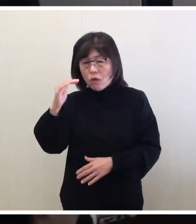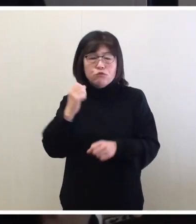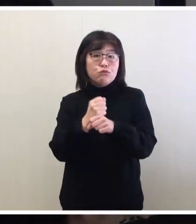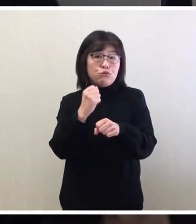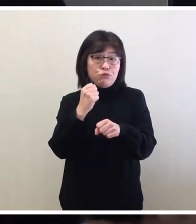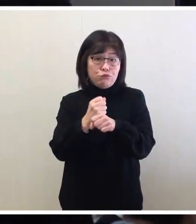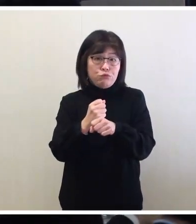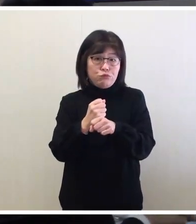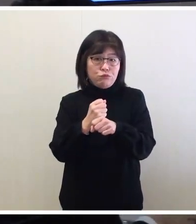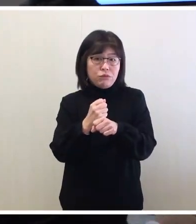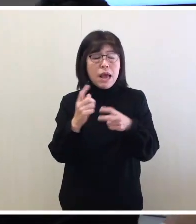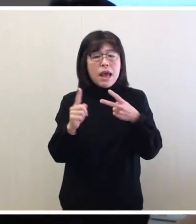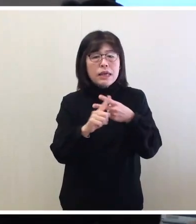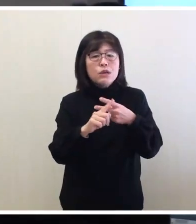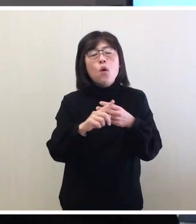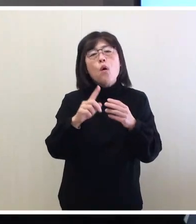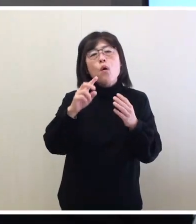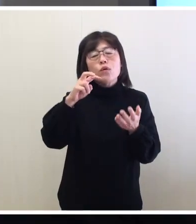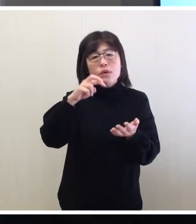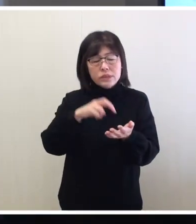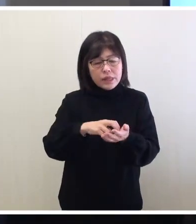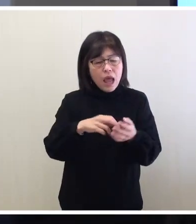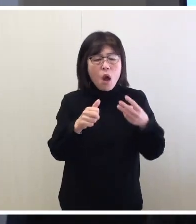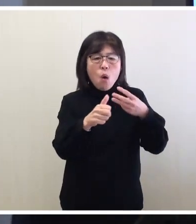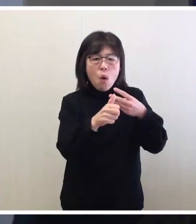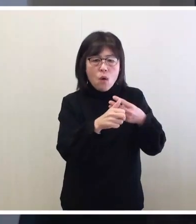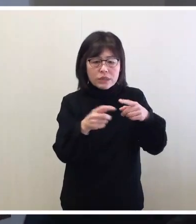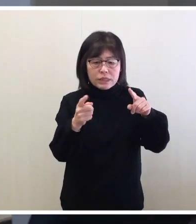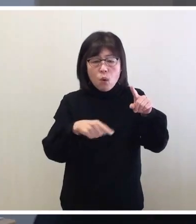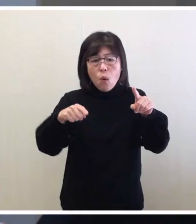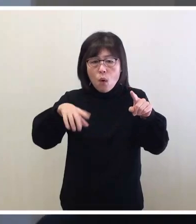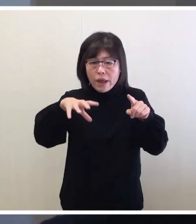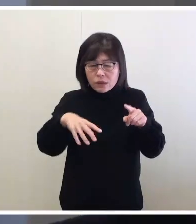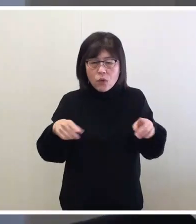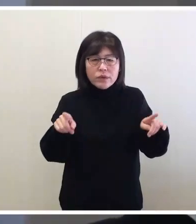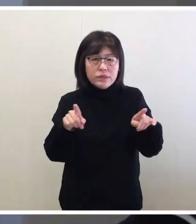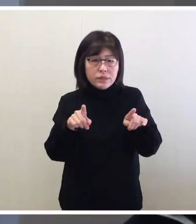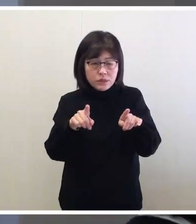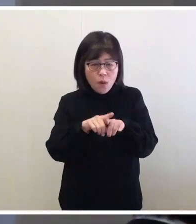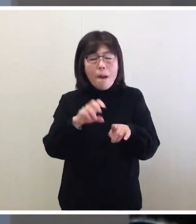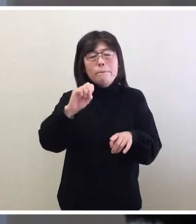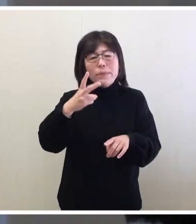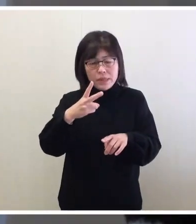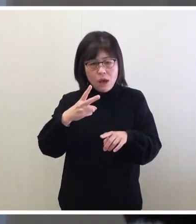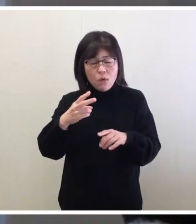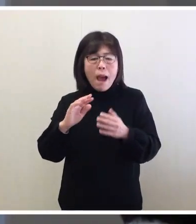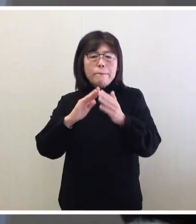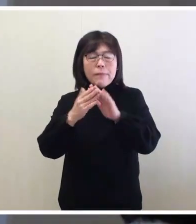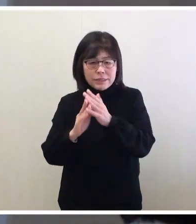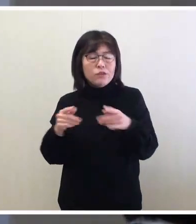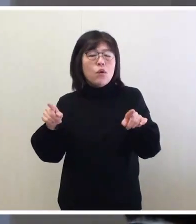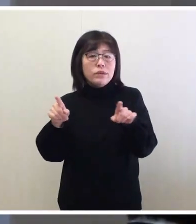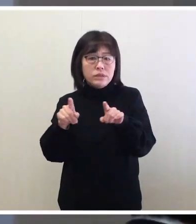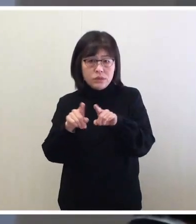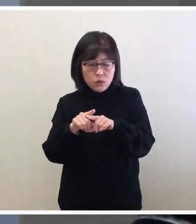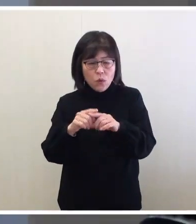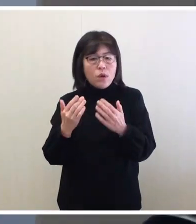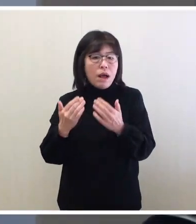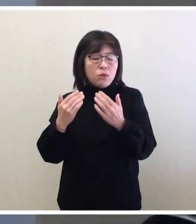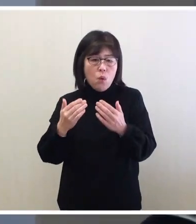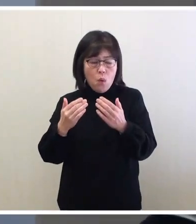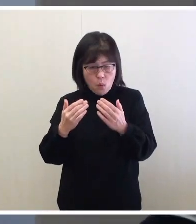。機能として、王子公園と一体的な街に開かれたキャンパスを目指します